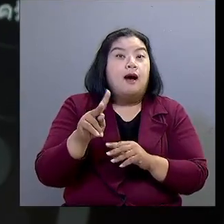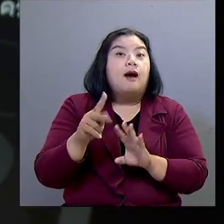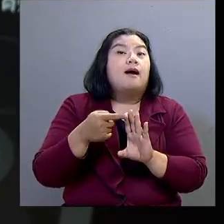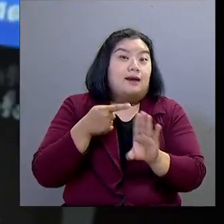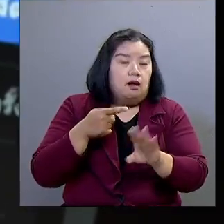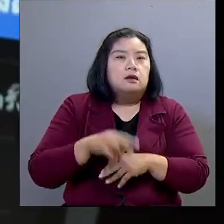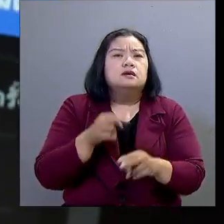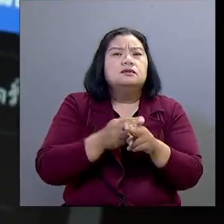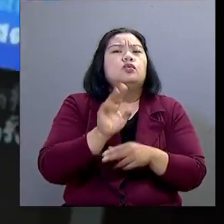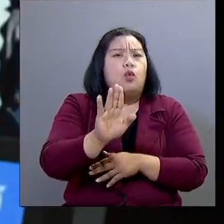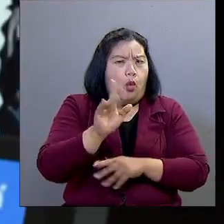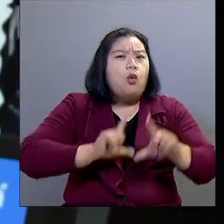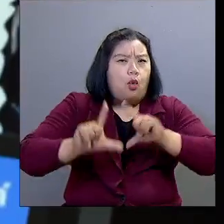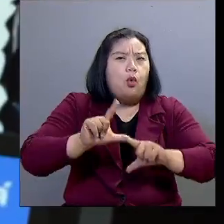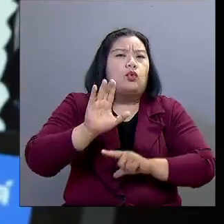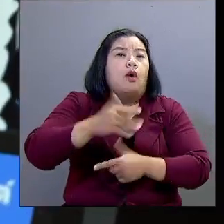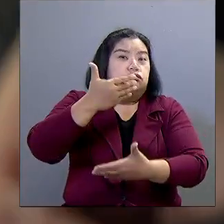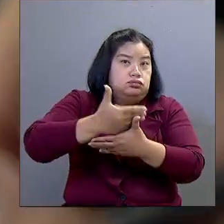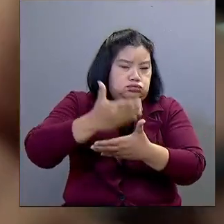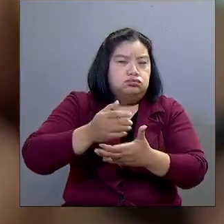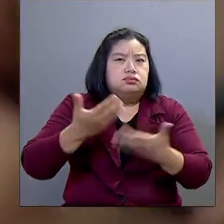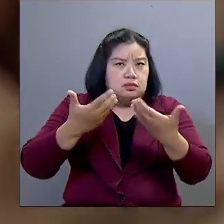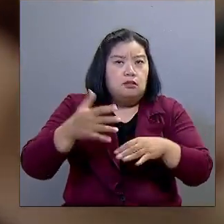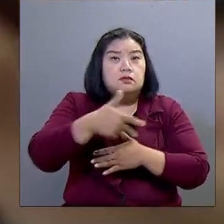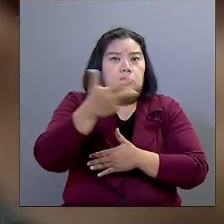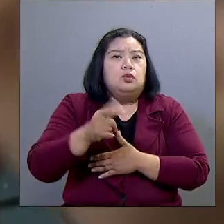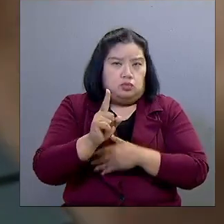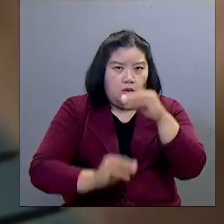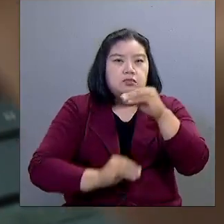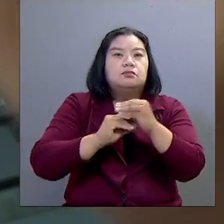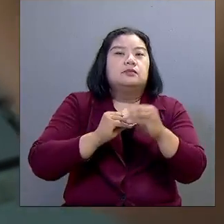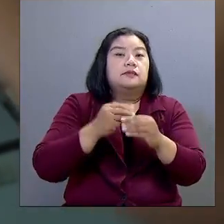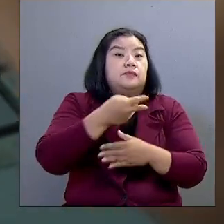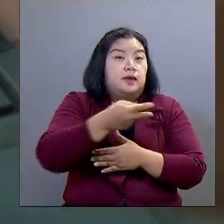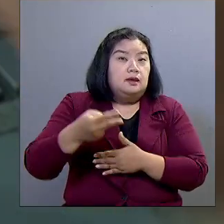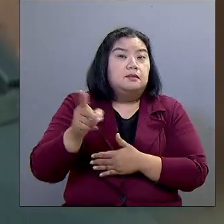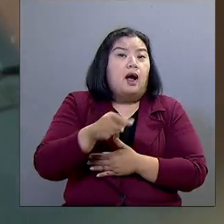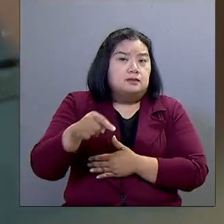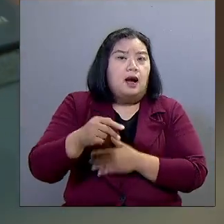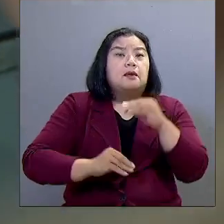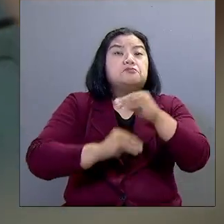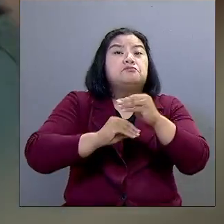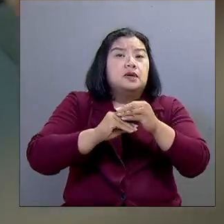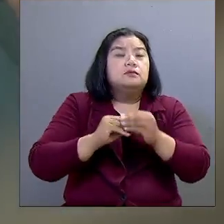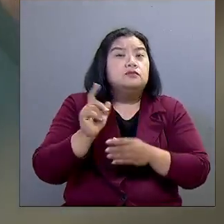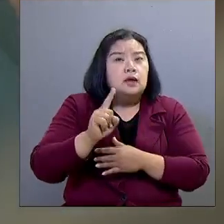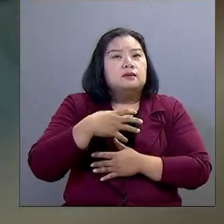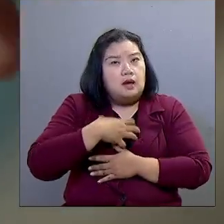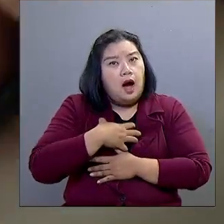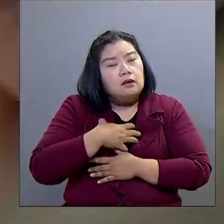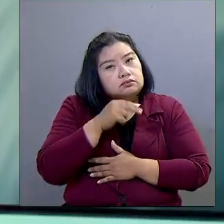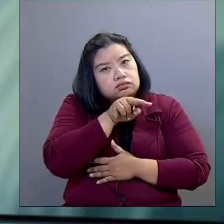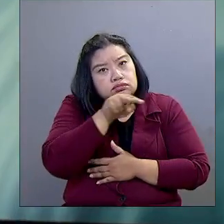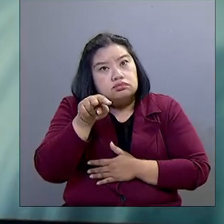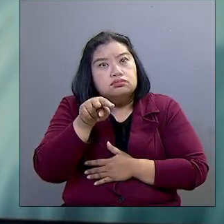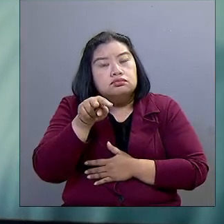ให้ข้อเสนอแนะด้วยว่าละครไทย PBS ควรเพิ่มซับไตเติ้ลเป็นภาษาอังกฤษเพื่อให้ละครเข้าถึงคุณผู้ชมได้กว้าง